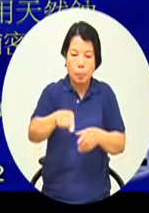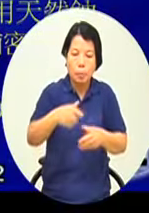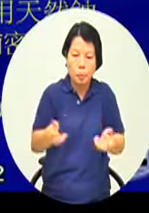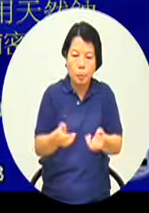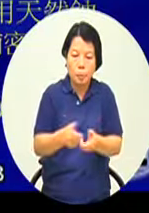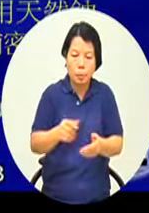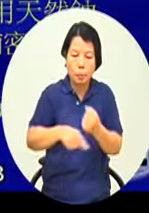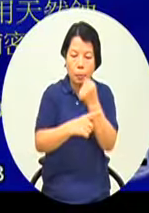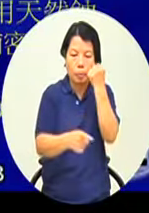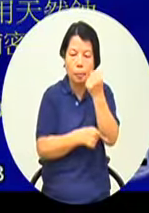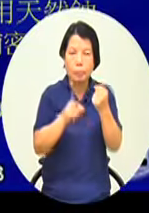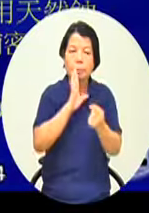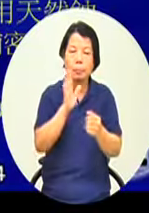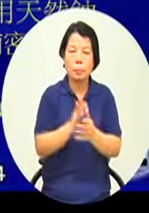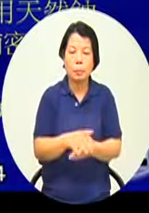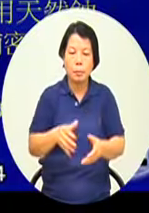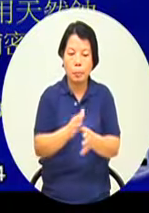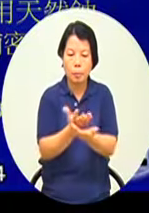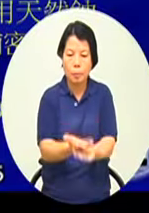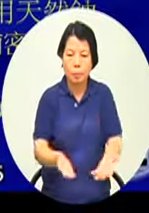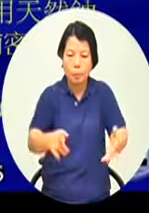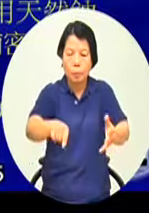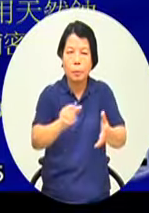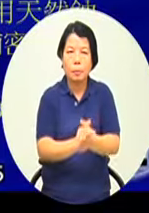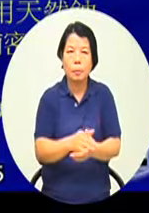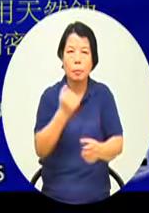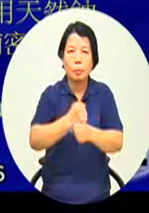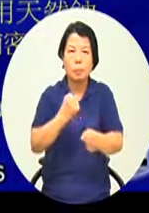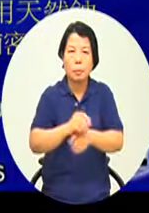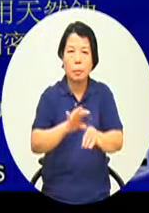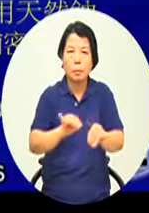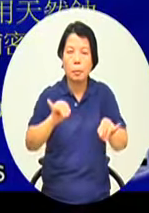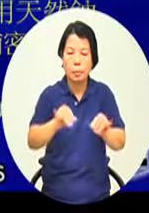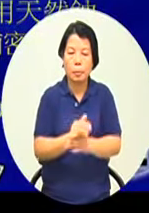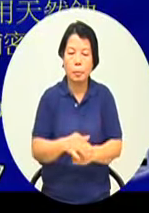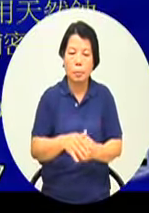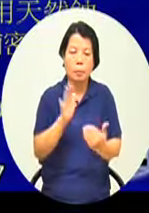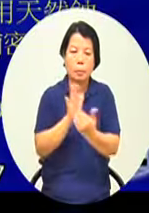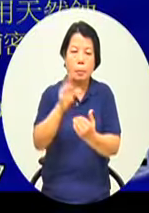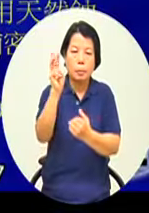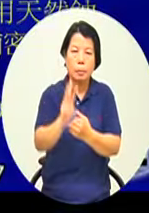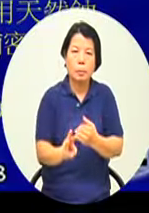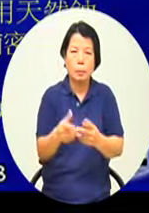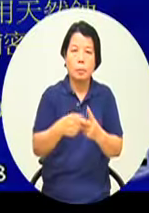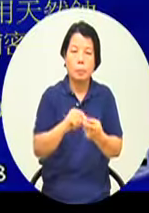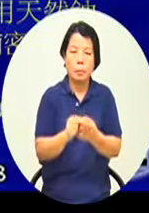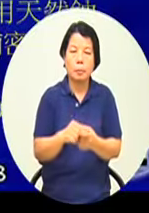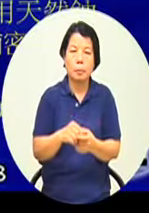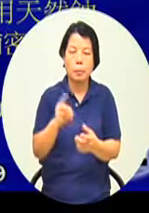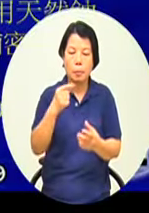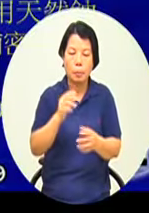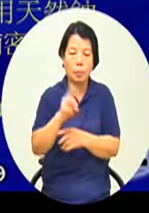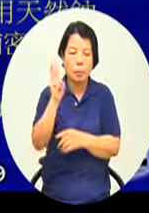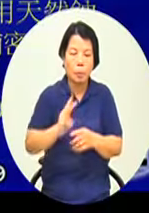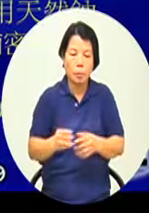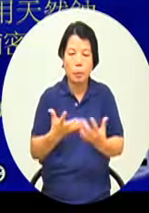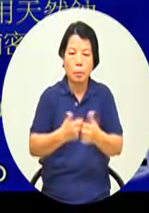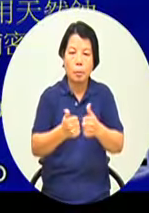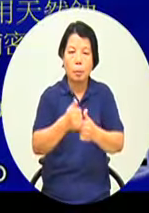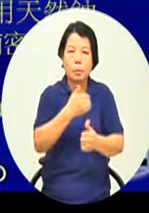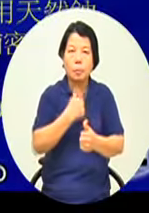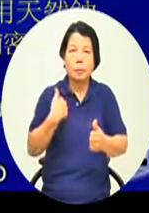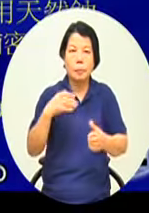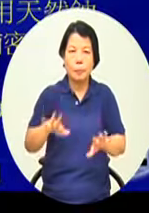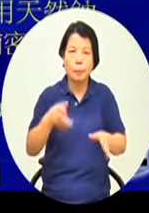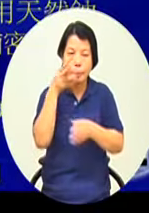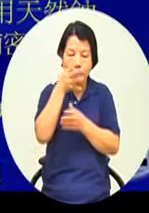么呢？它当然要铺设什么造土的这个防水的防坦的水机能。好，大家看到哦，各